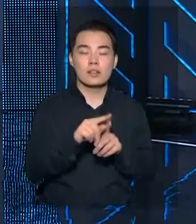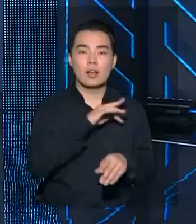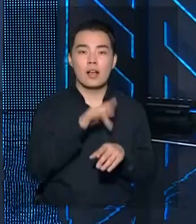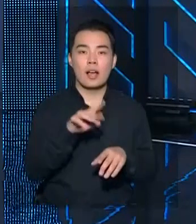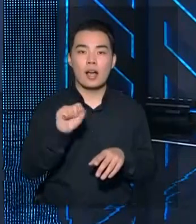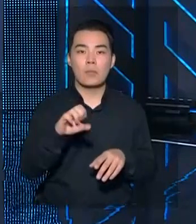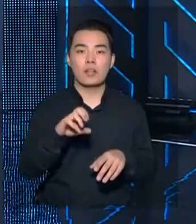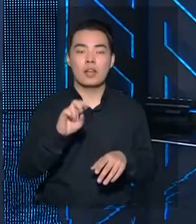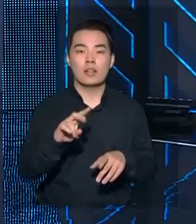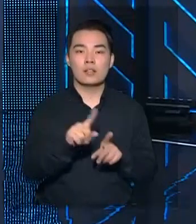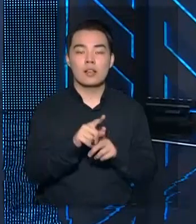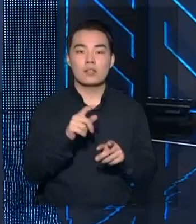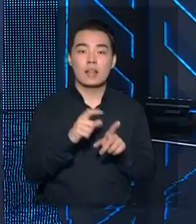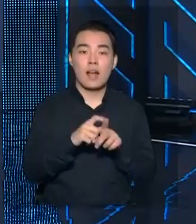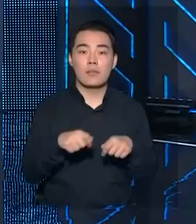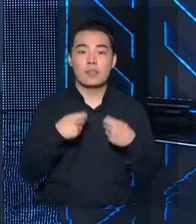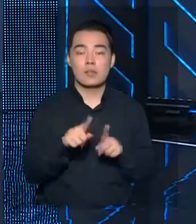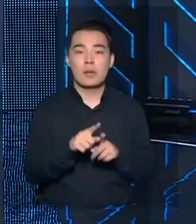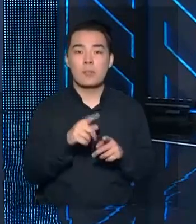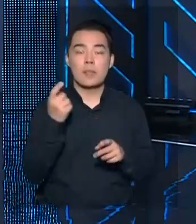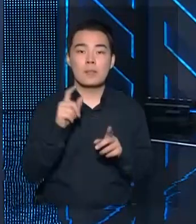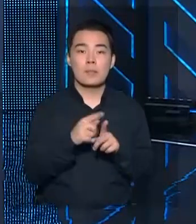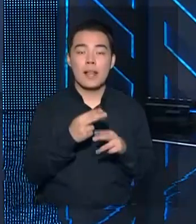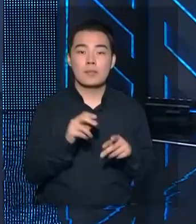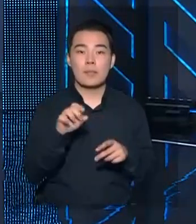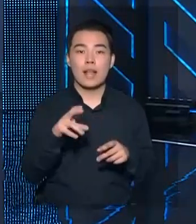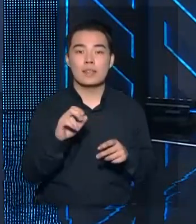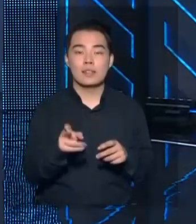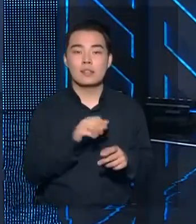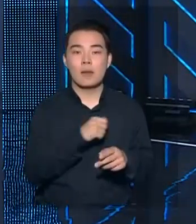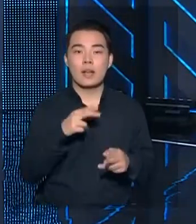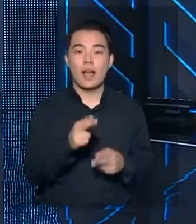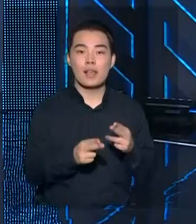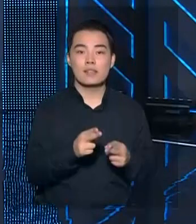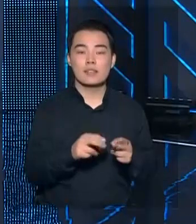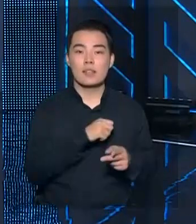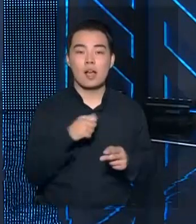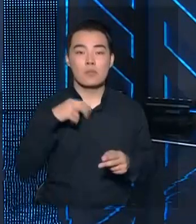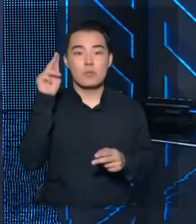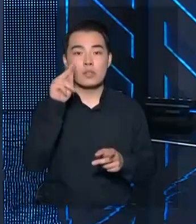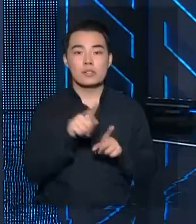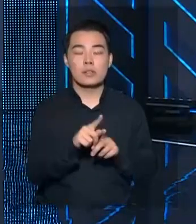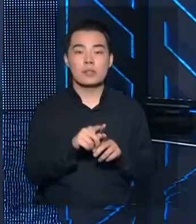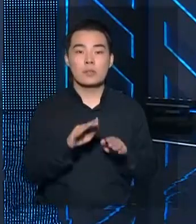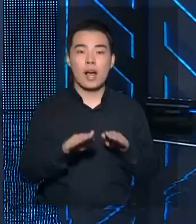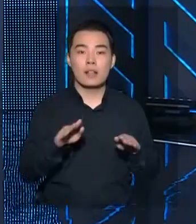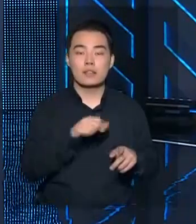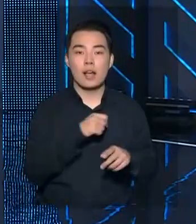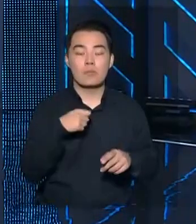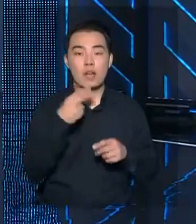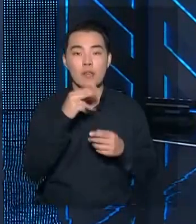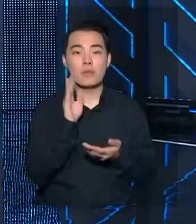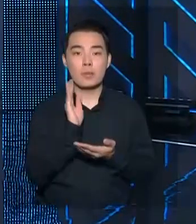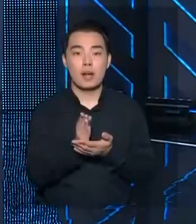Аманжан Құсайынов. Оның айтуынша, кәдімгі пластиктен жасалған мұз айдыны коньки тебуді енді үйреніп жүрген ауыл балалар үшін өте